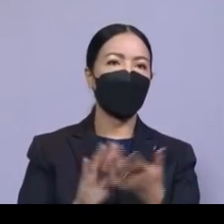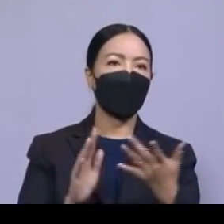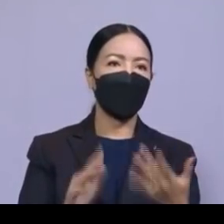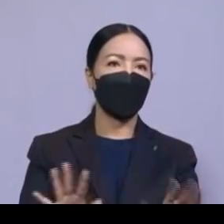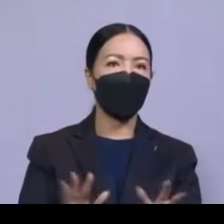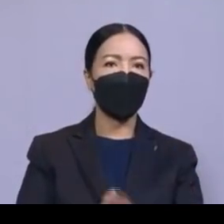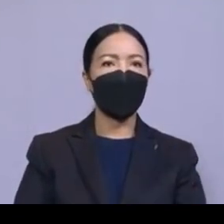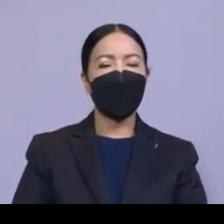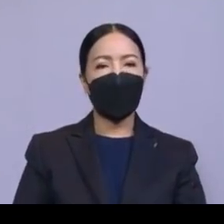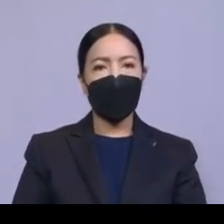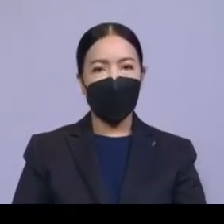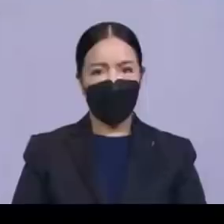ค่ะทุกงู